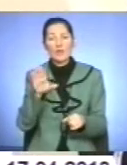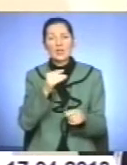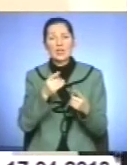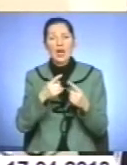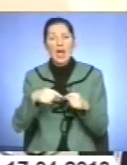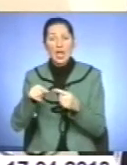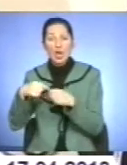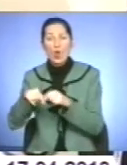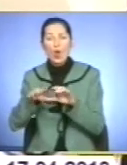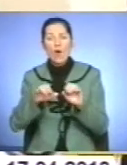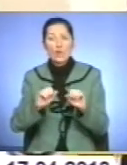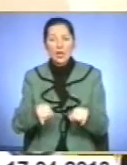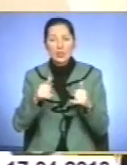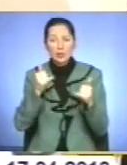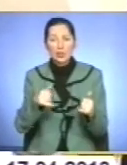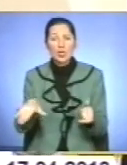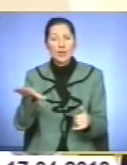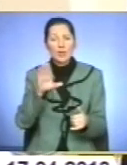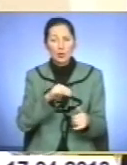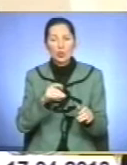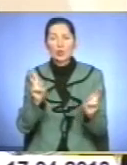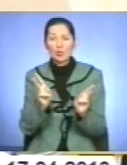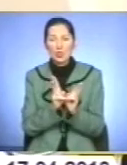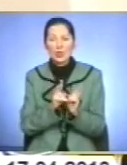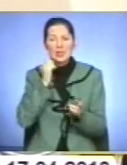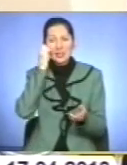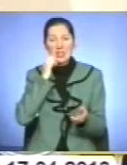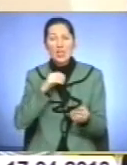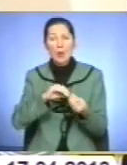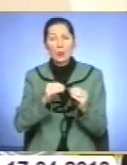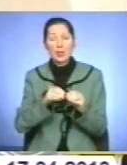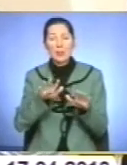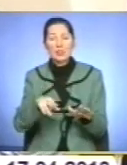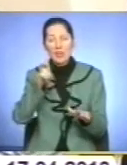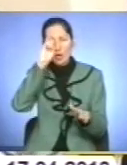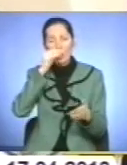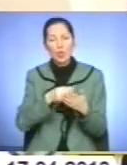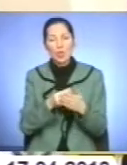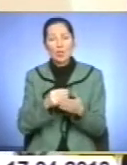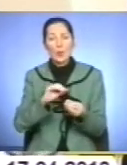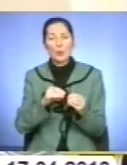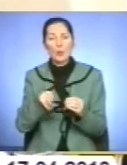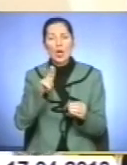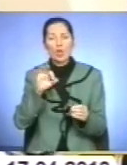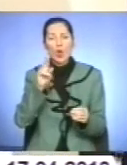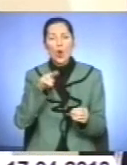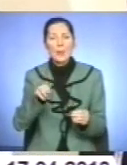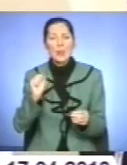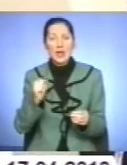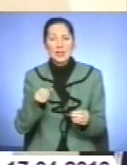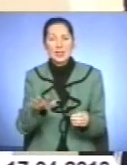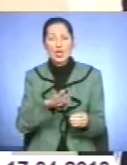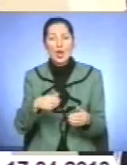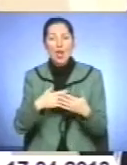всюди зустрічаються застарілі проблеми місцевих бюджетів, проблеми дотаційності територіальних громад і регіонів.